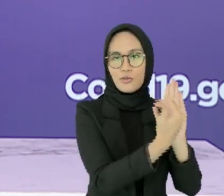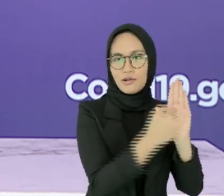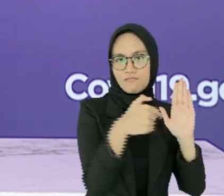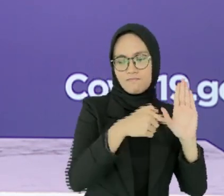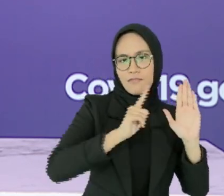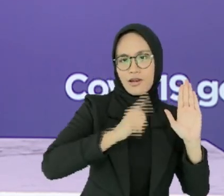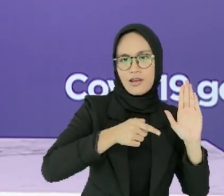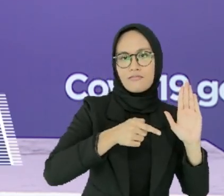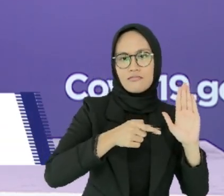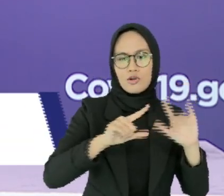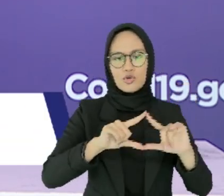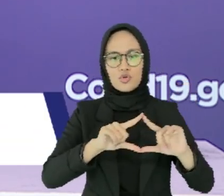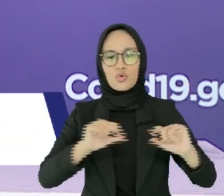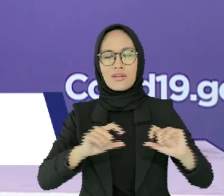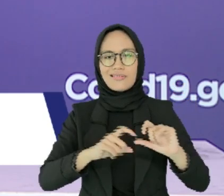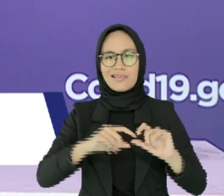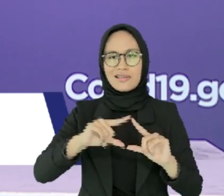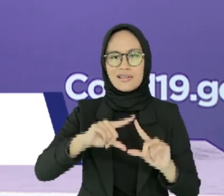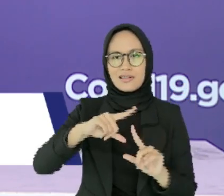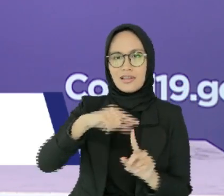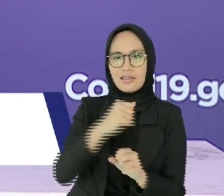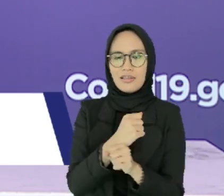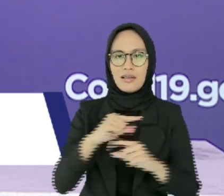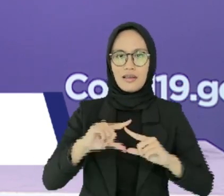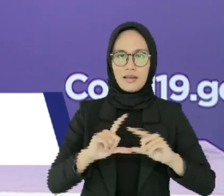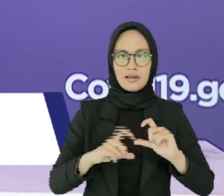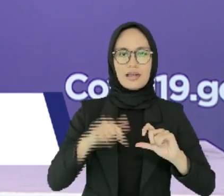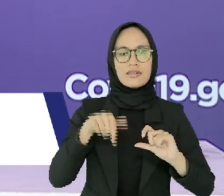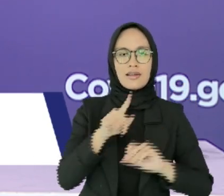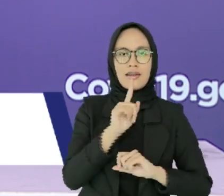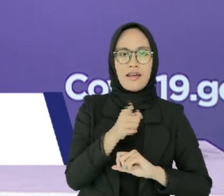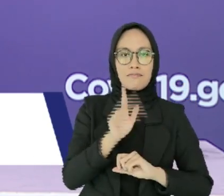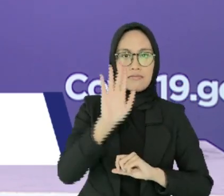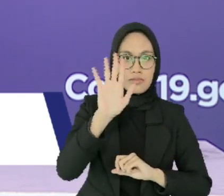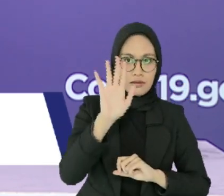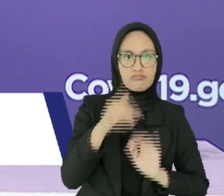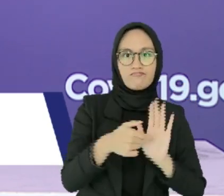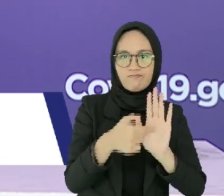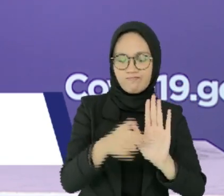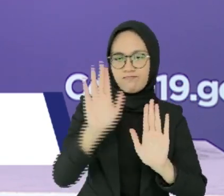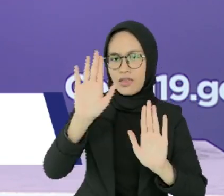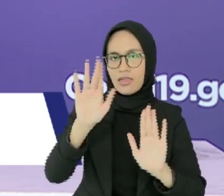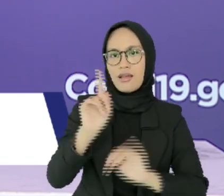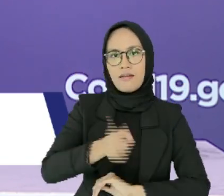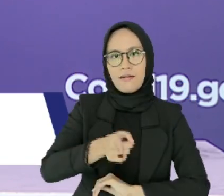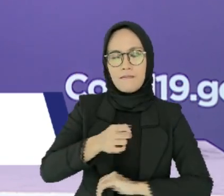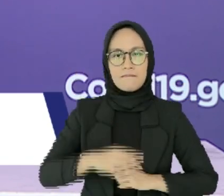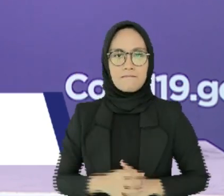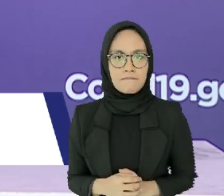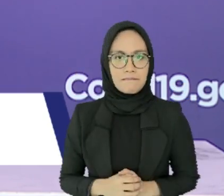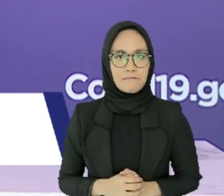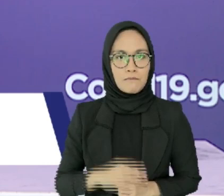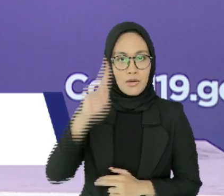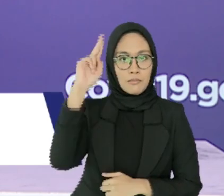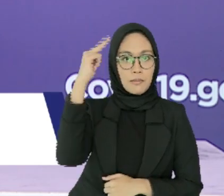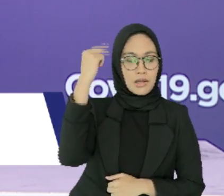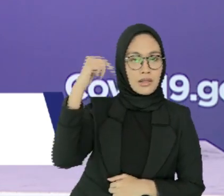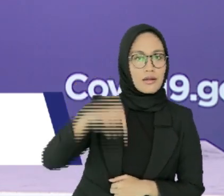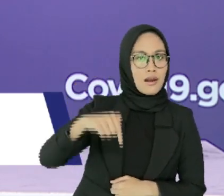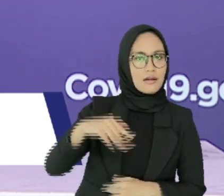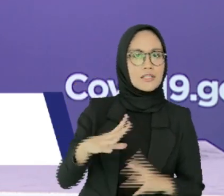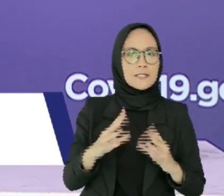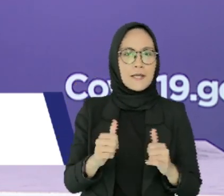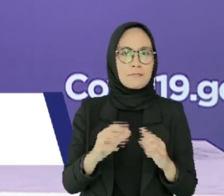dituangkan dalam surat edaran Satgas dan akan disampaikan segera kepada publik pemerintah sedang merancang